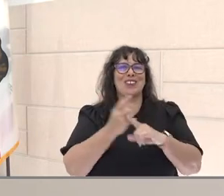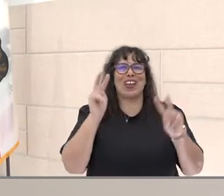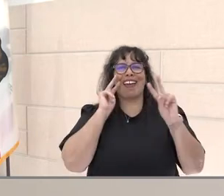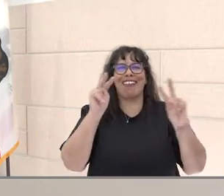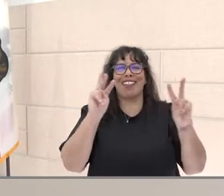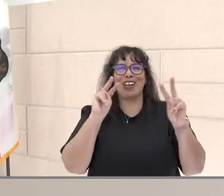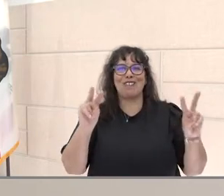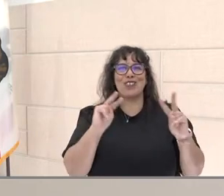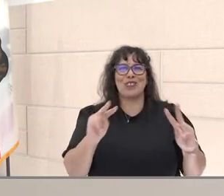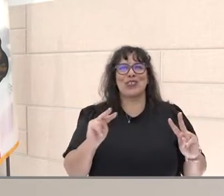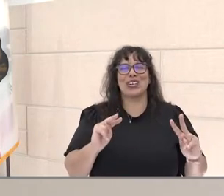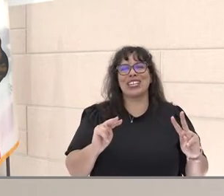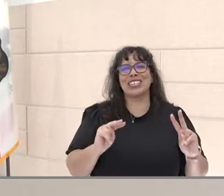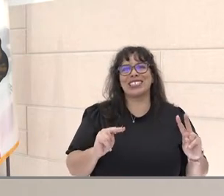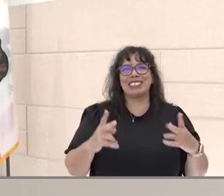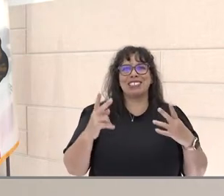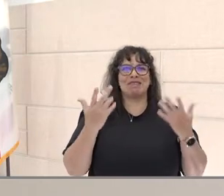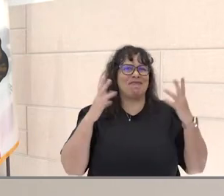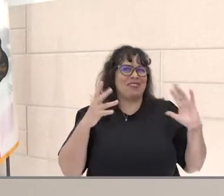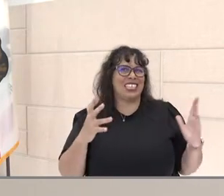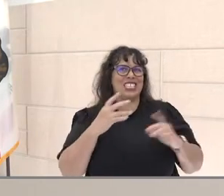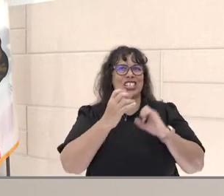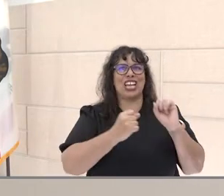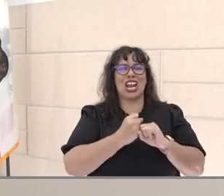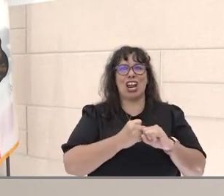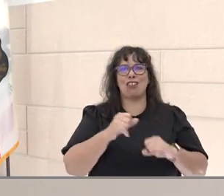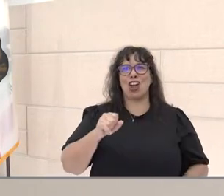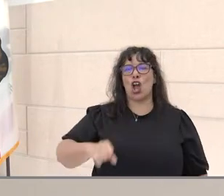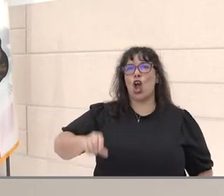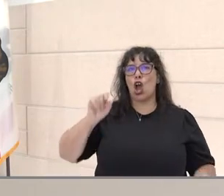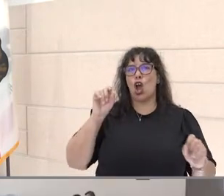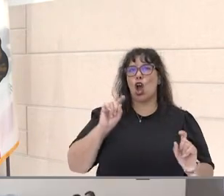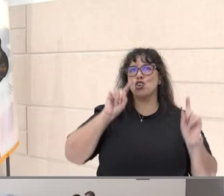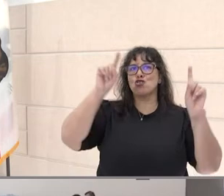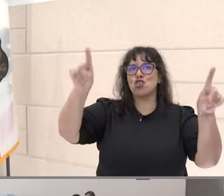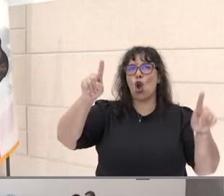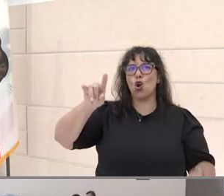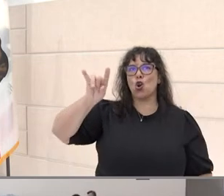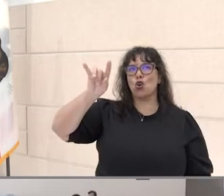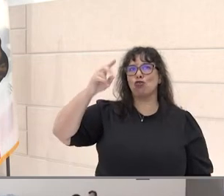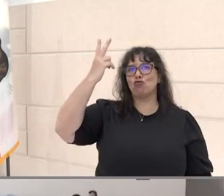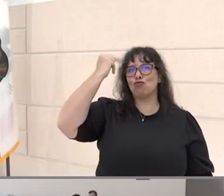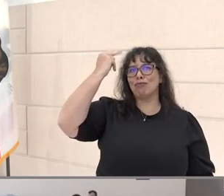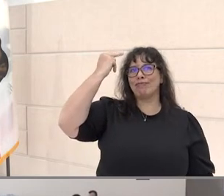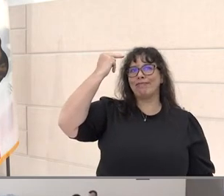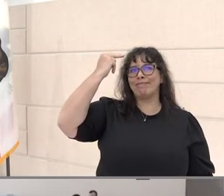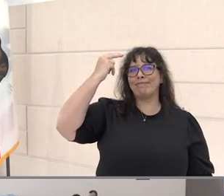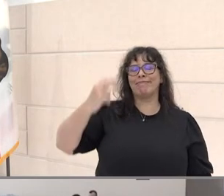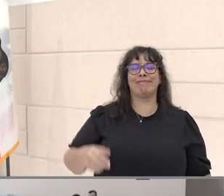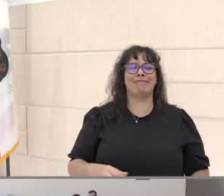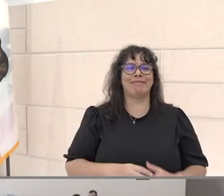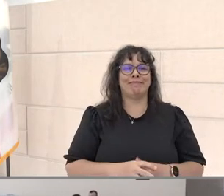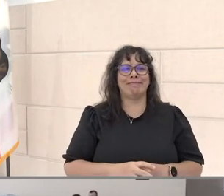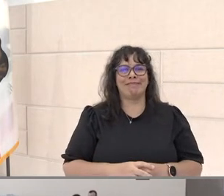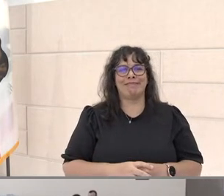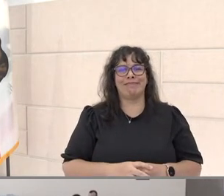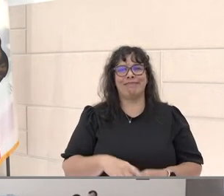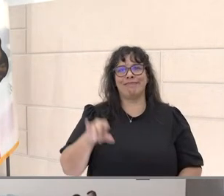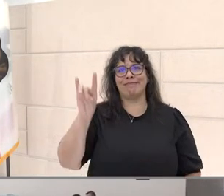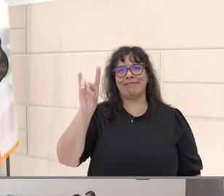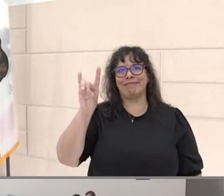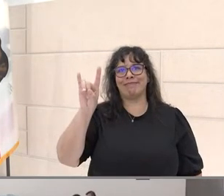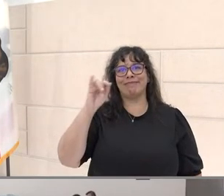ครูนั่งหายสมอากุลมาเนี่ยได้มาเรียบจำกรรมวิธีหายยืงนั่งสังคมทานนั่งบรรจับชนามศึกษาในตามส